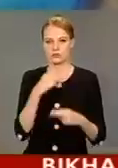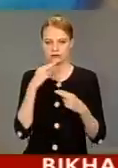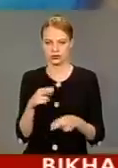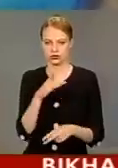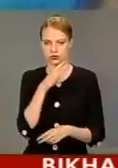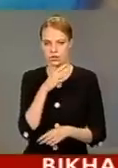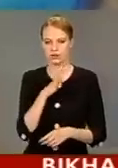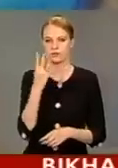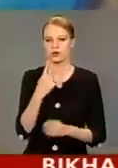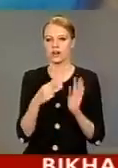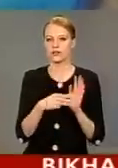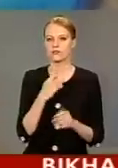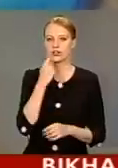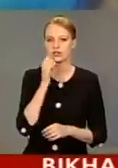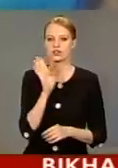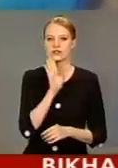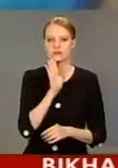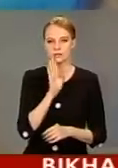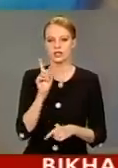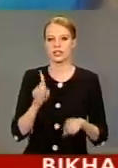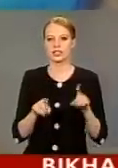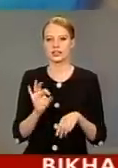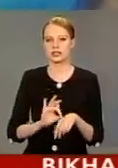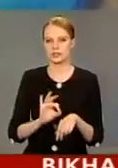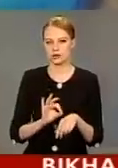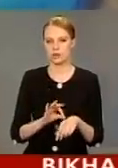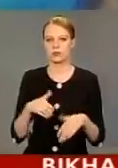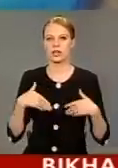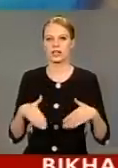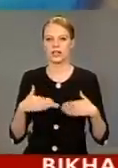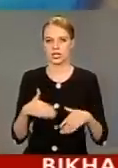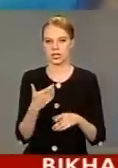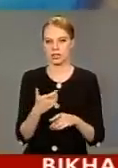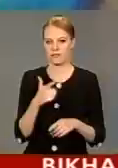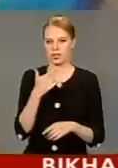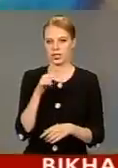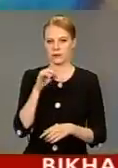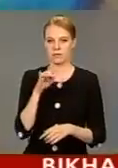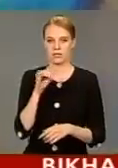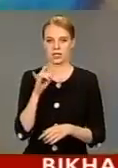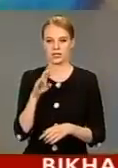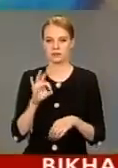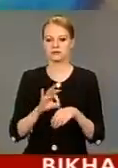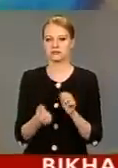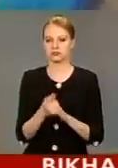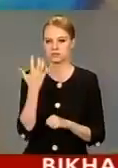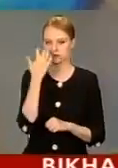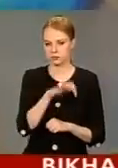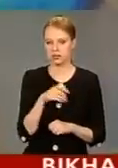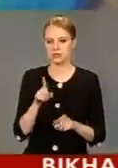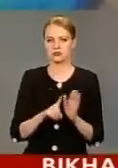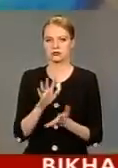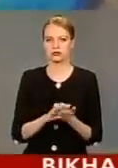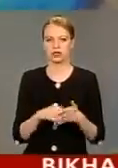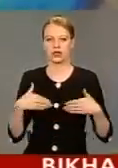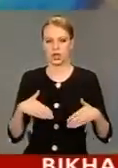часу. У 48-річної Тетяни Кленової рідкісна хвороба – легенева гіпертензія. Недуга з'являється непомітно, вражає легені,